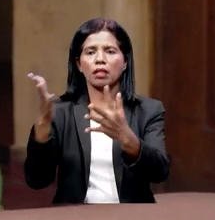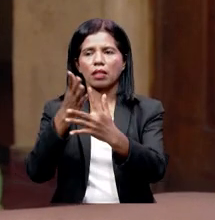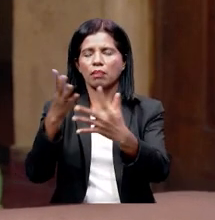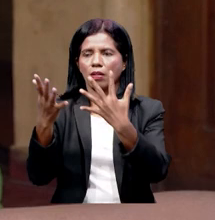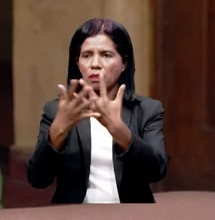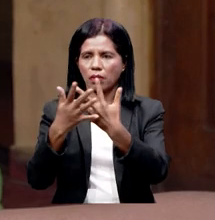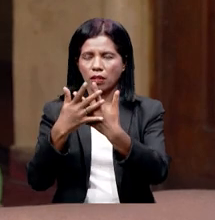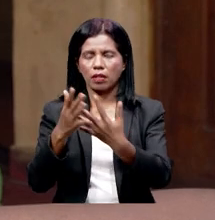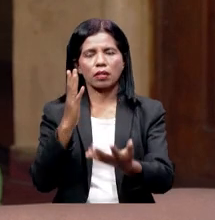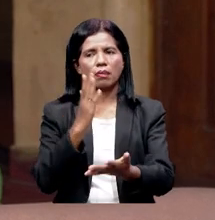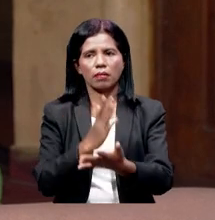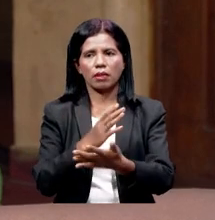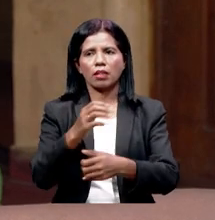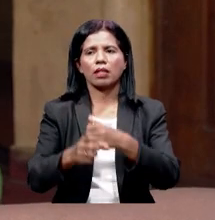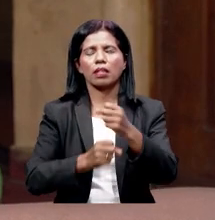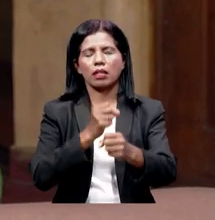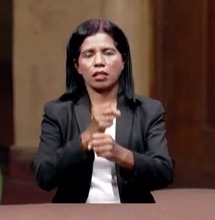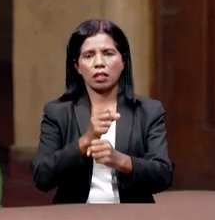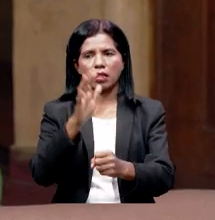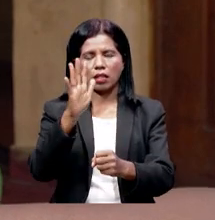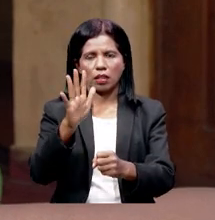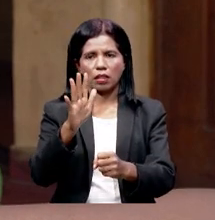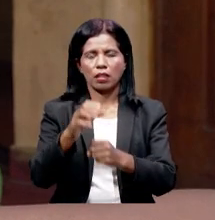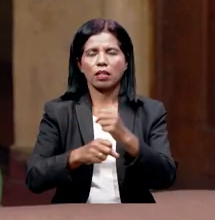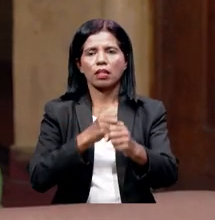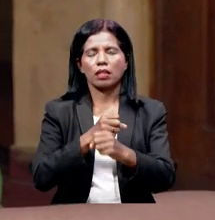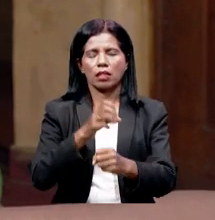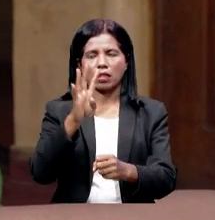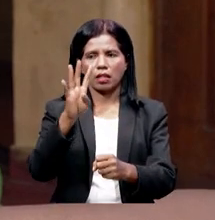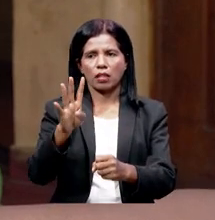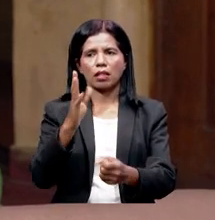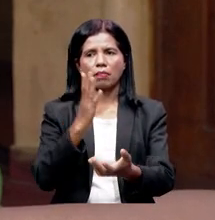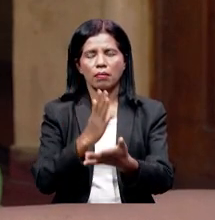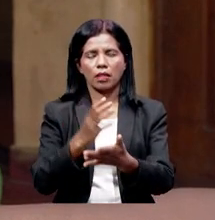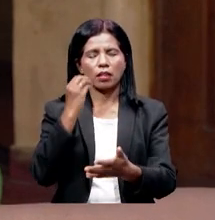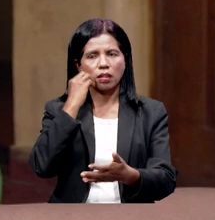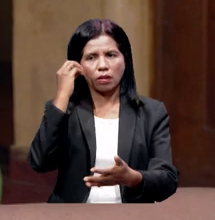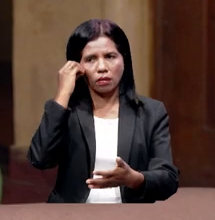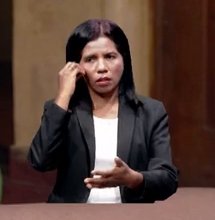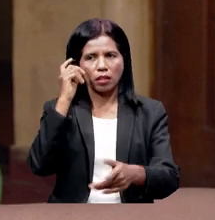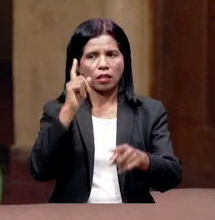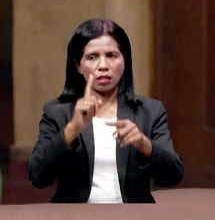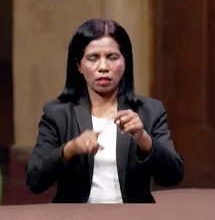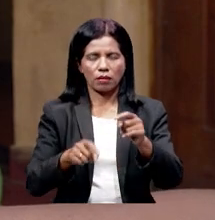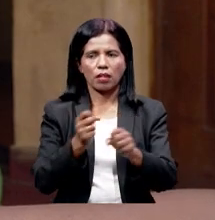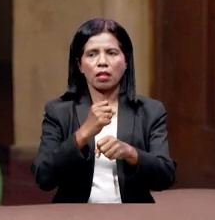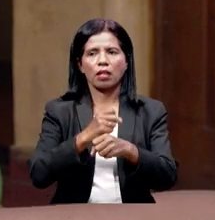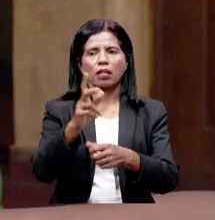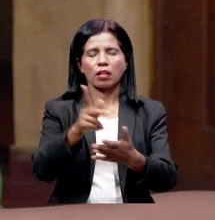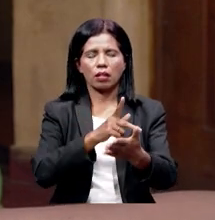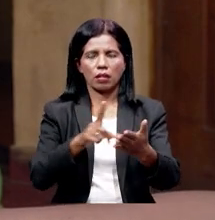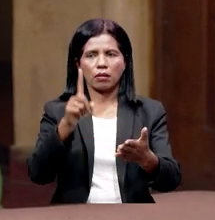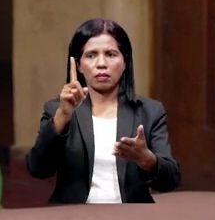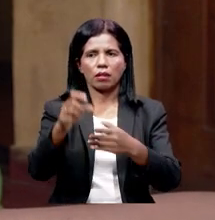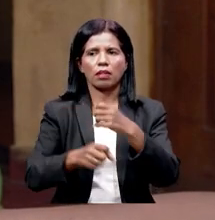suspende ni hetan tinang lima ni hetan tinang hat non ni suspende ya uma atau lebih lem komite krimi ida durante